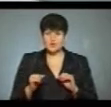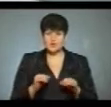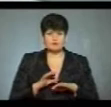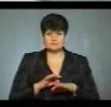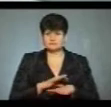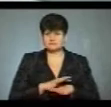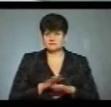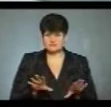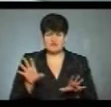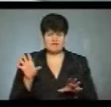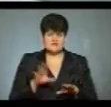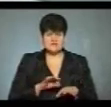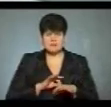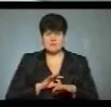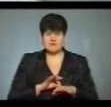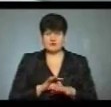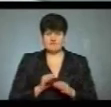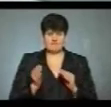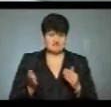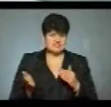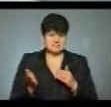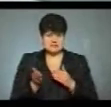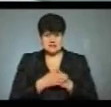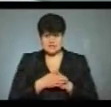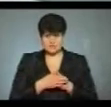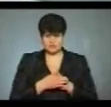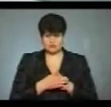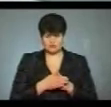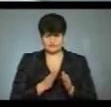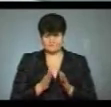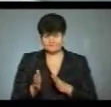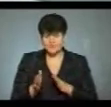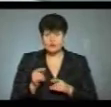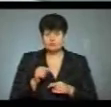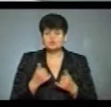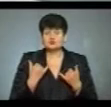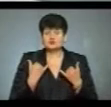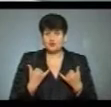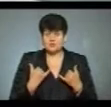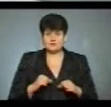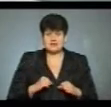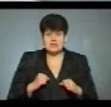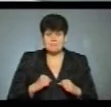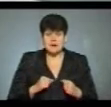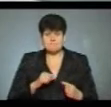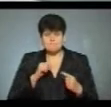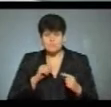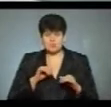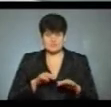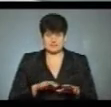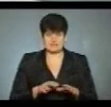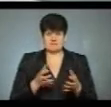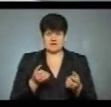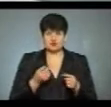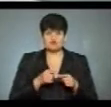проводив. Все проводилося в закритому, такому заколісному режимі. Тому сьогодні ми намагаємося протидіяти прийняттю цього